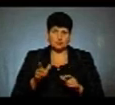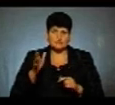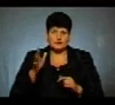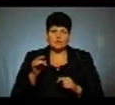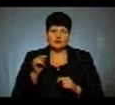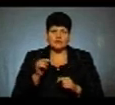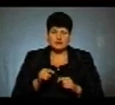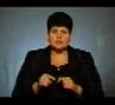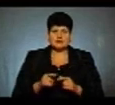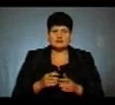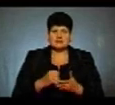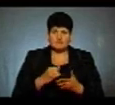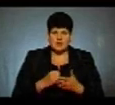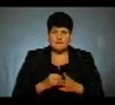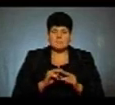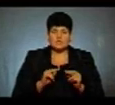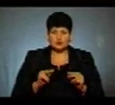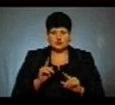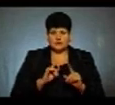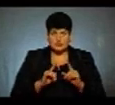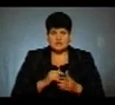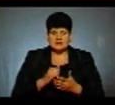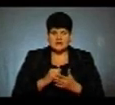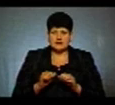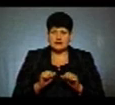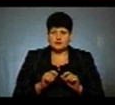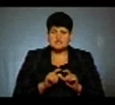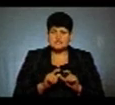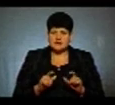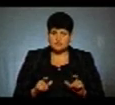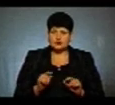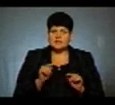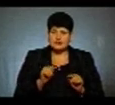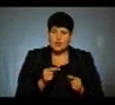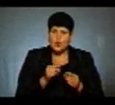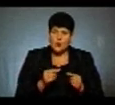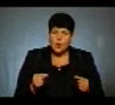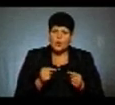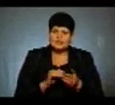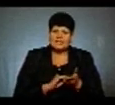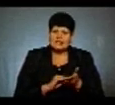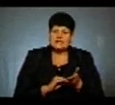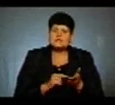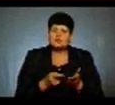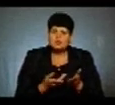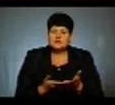вона схвалюється педагогічною радою та затверджується керівником закладу, власне, і конкретизуються